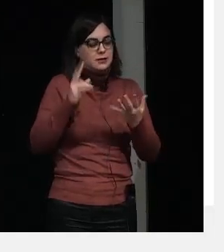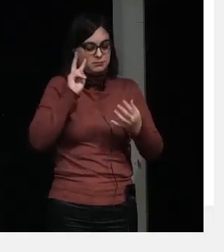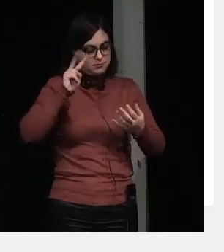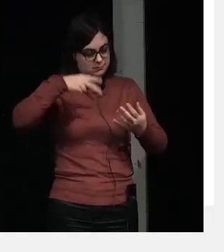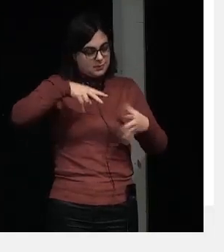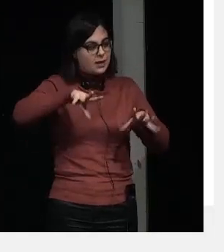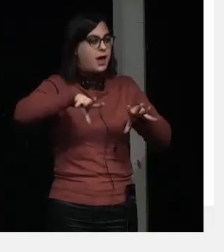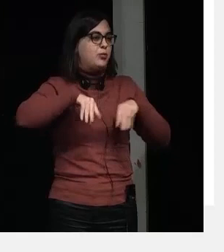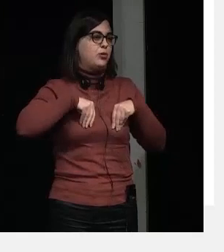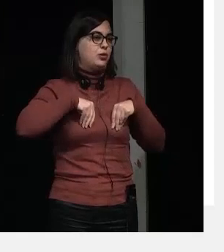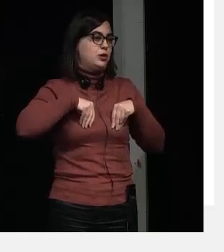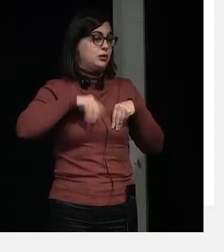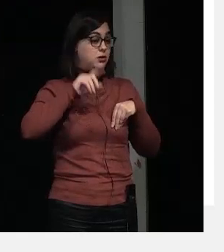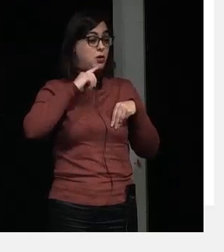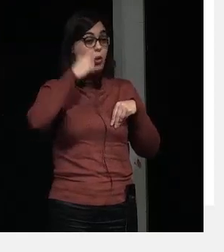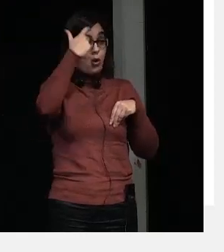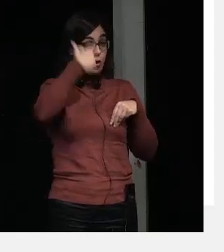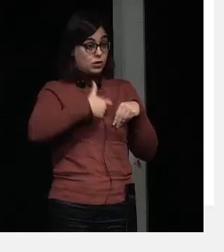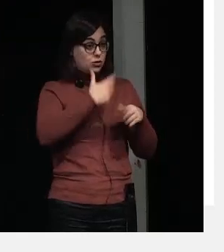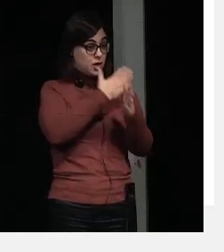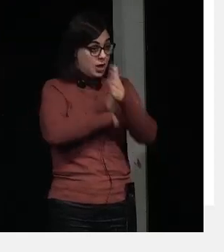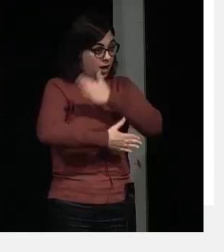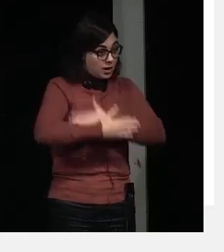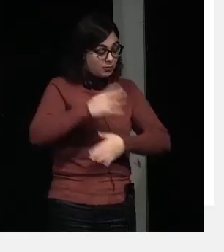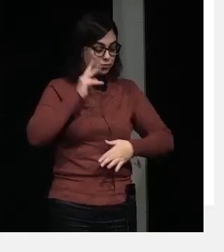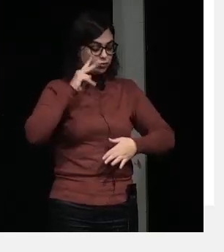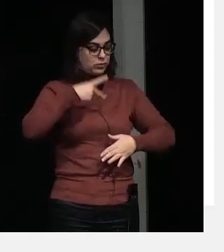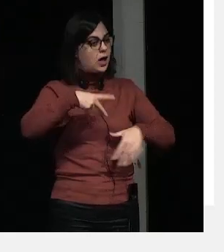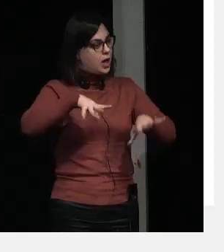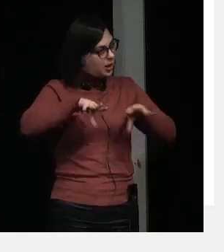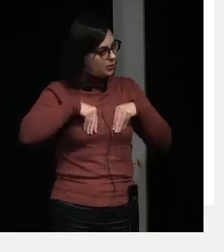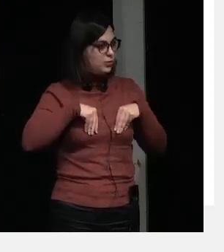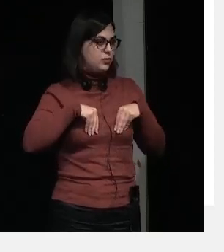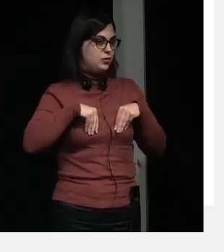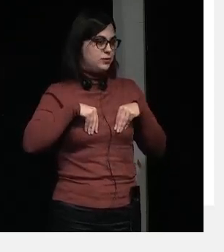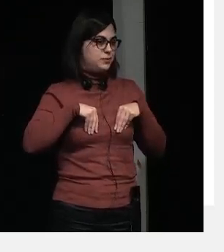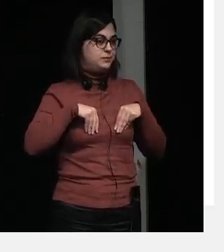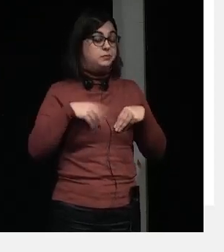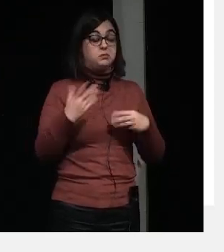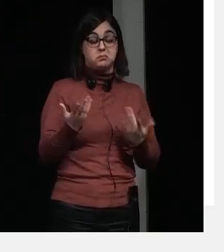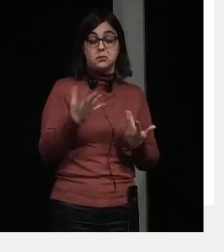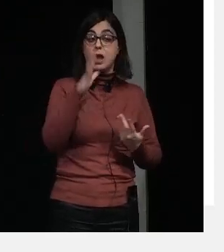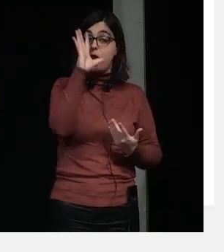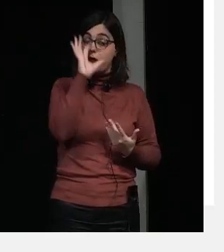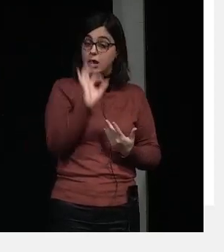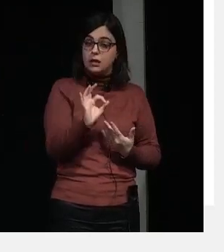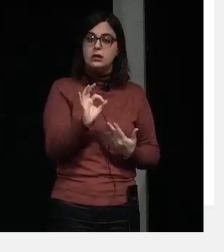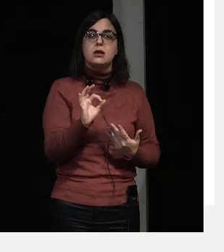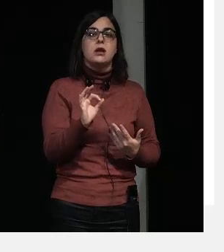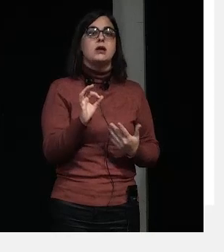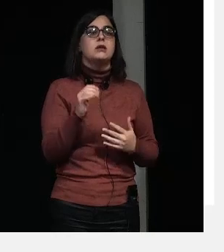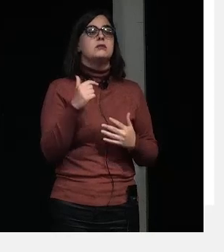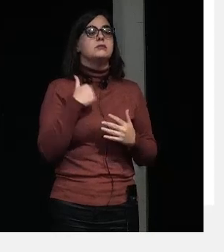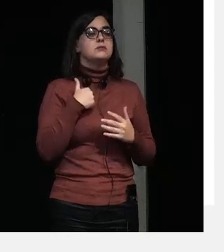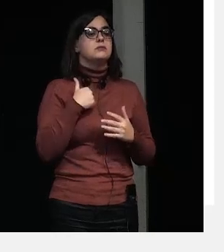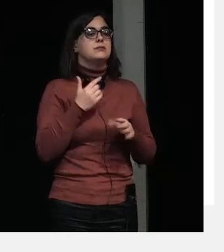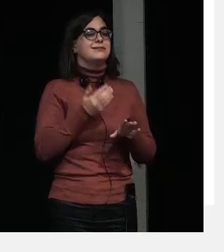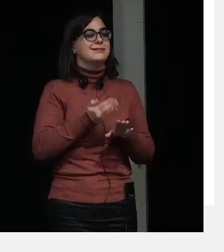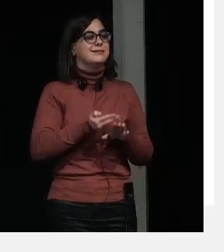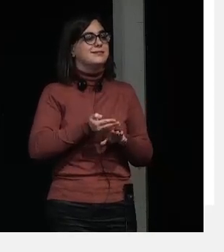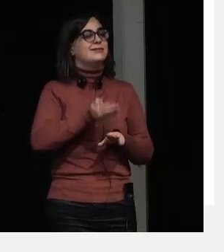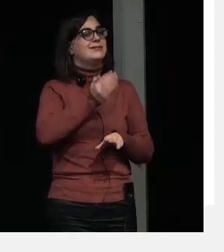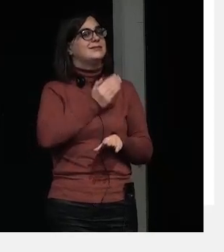Η αποδοχή της αναπηρίας τους, έτσι ώστε, γιατί εγώ η αλήθεια είναι ότι είμαι ένα βήμα πριν και συνεργάζομαι